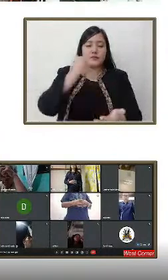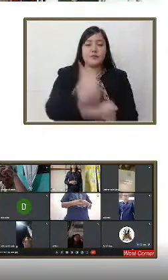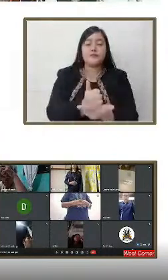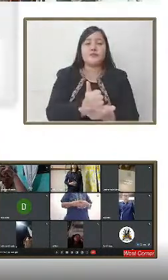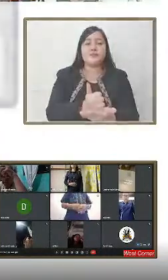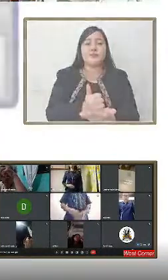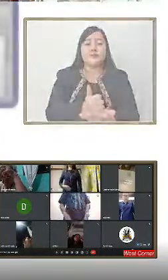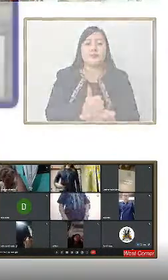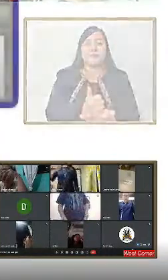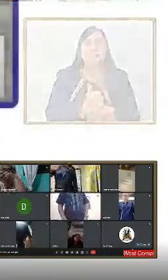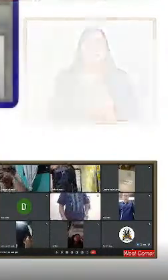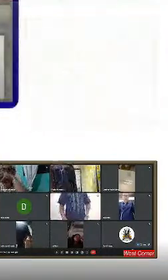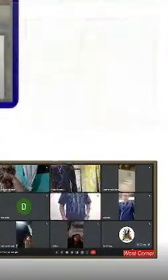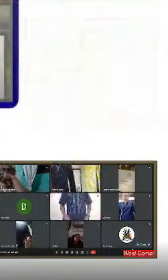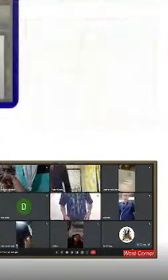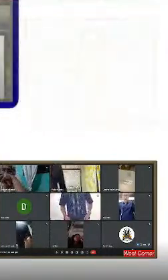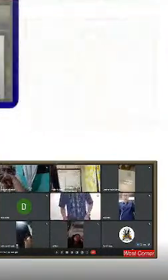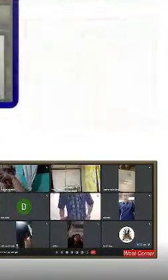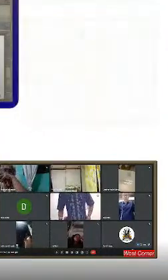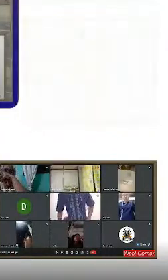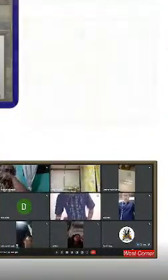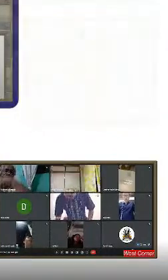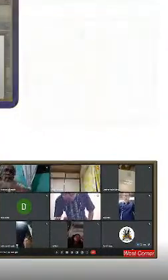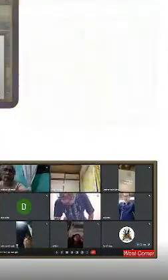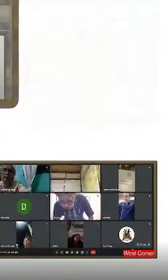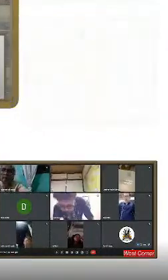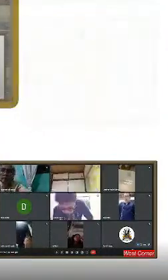Amen. Be seated, please.